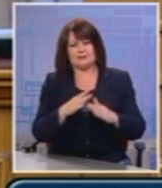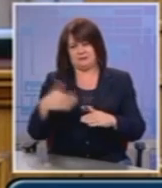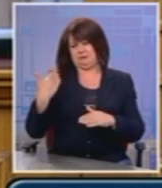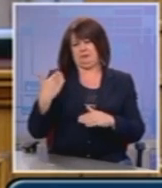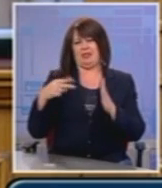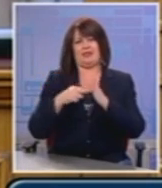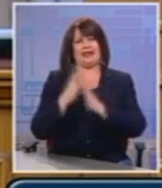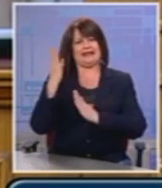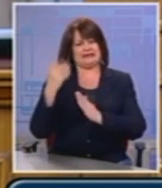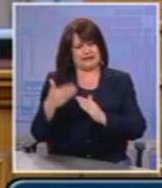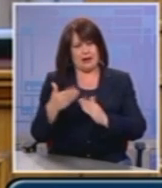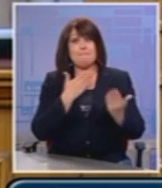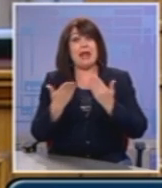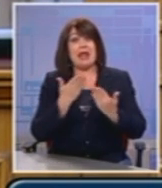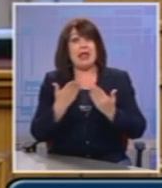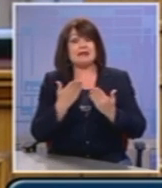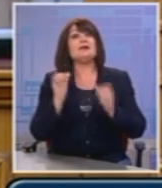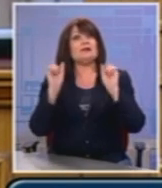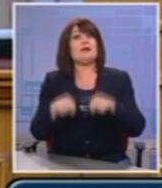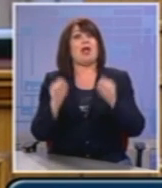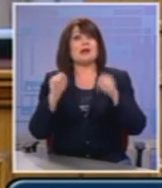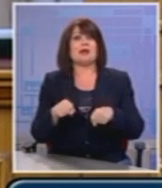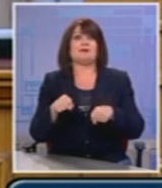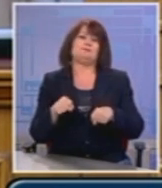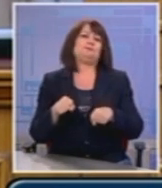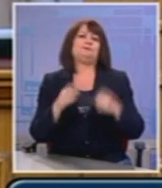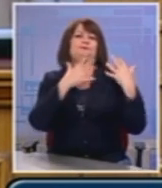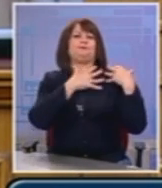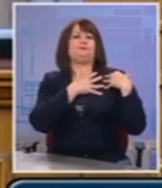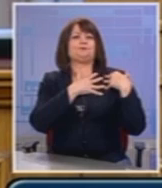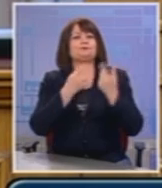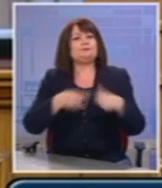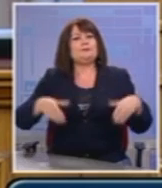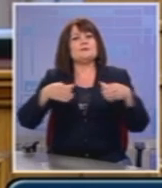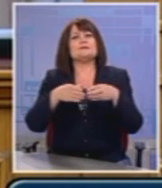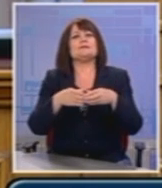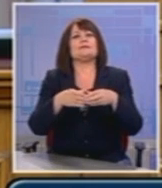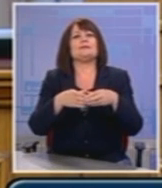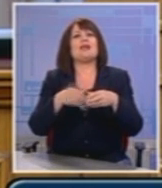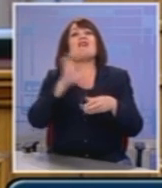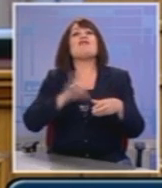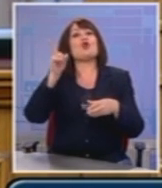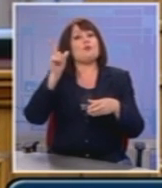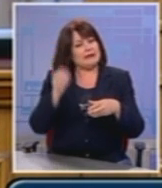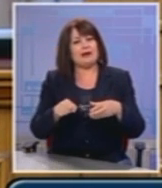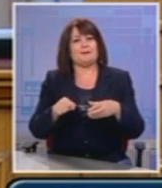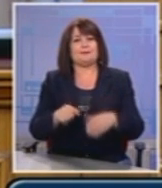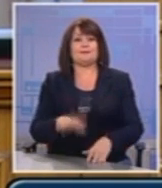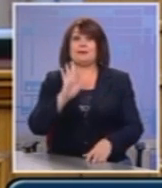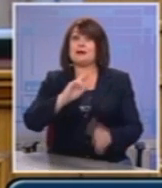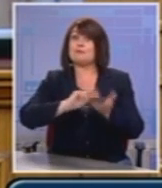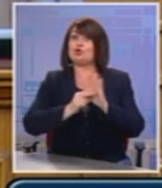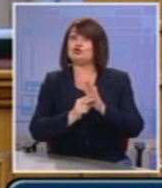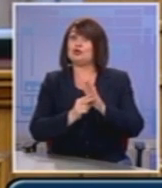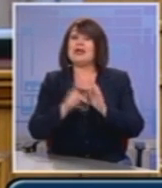τελευταία του 14 έχουνε εγκριθεί από την αρμόδια επιτροπή στην ευρώπη προσέξτε ποια είναι